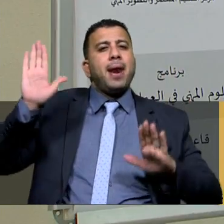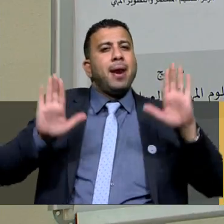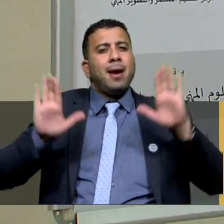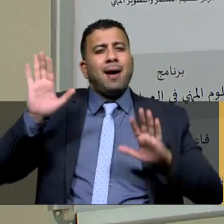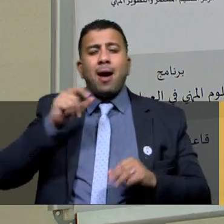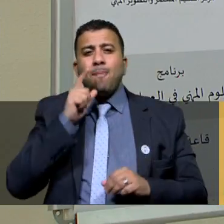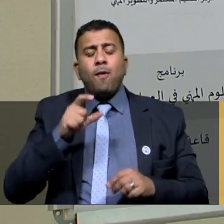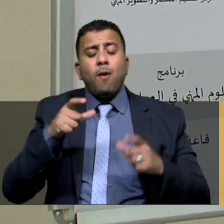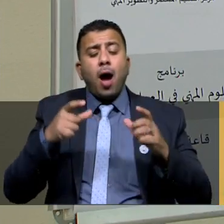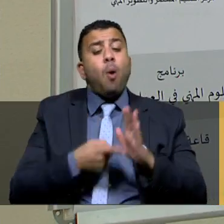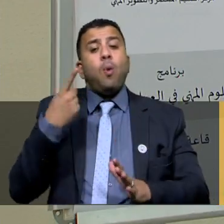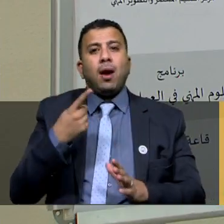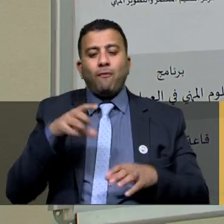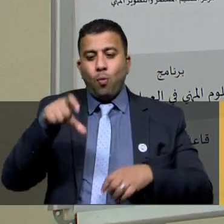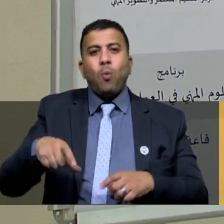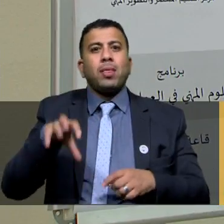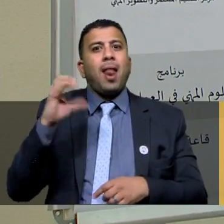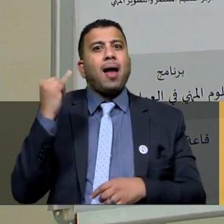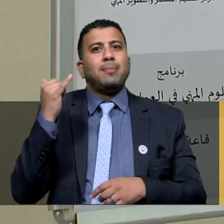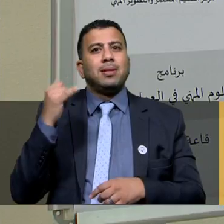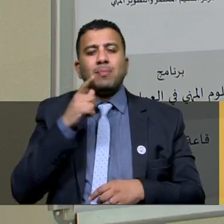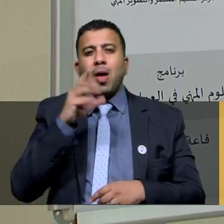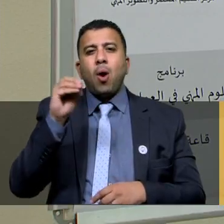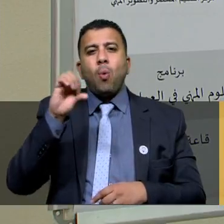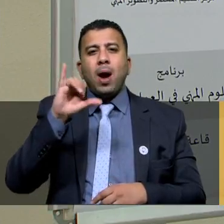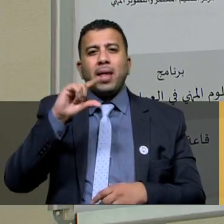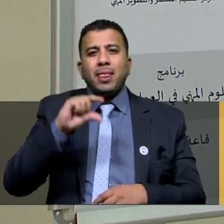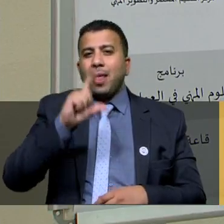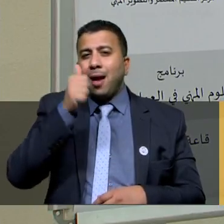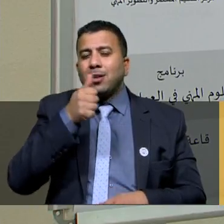من نوعه في الوطن العربي. لإخبار الدار، هويدا الشرقي، الشارقة.